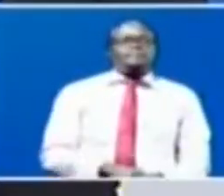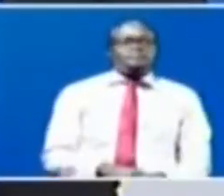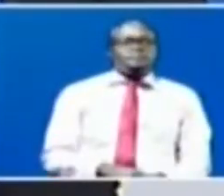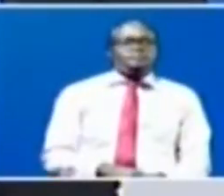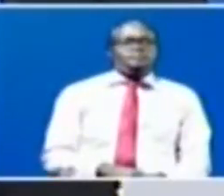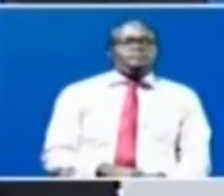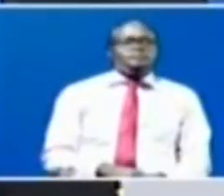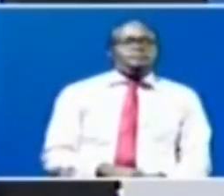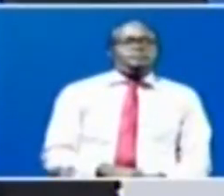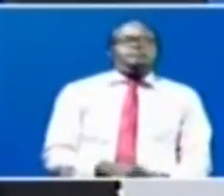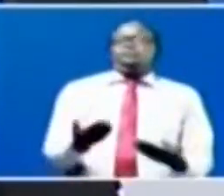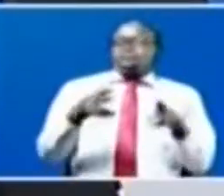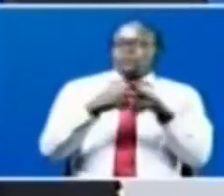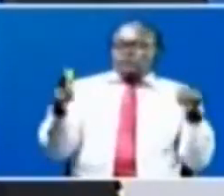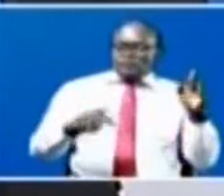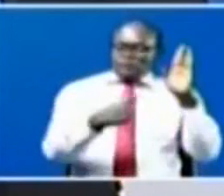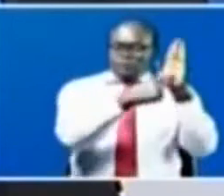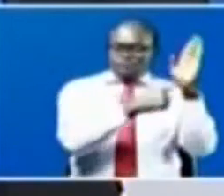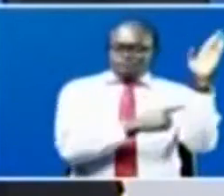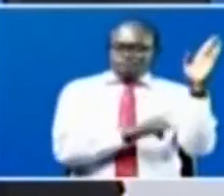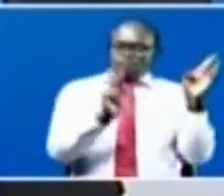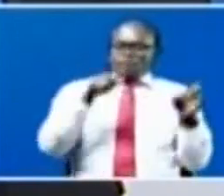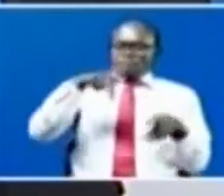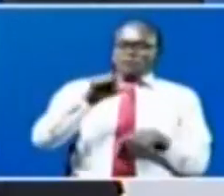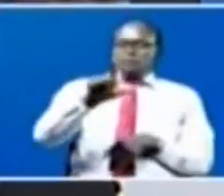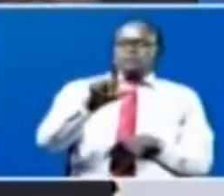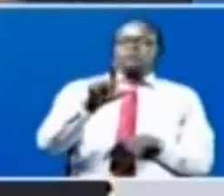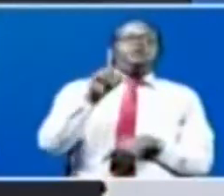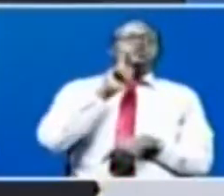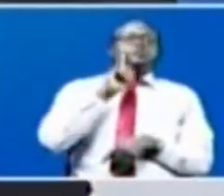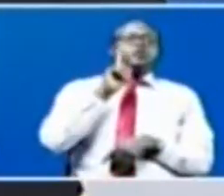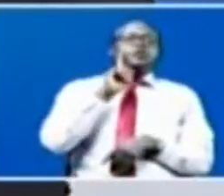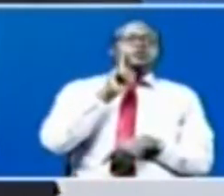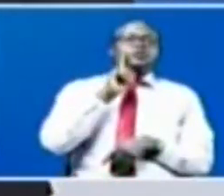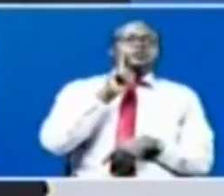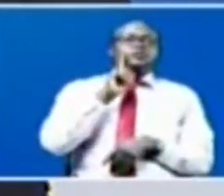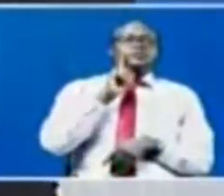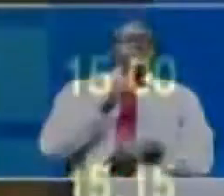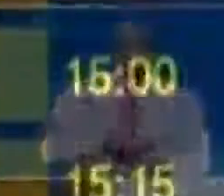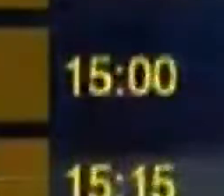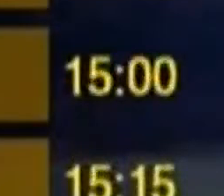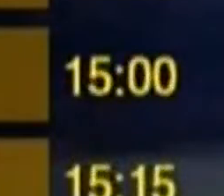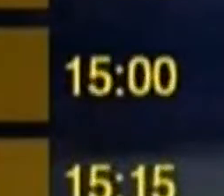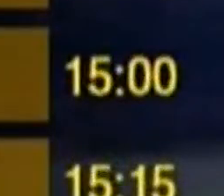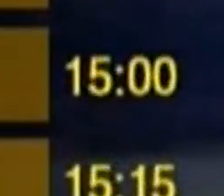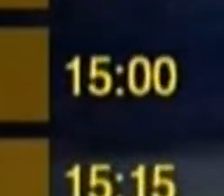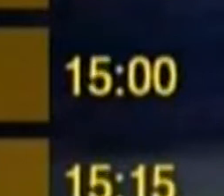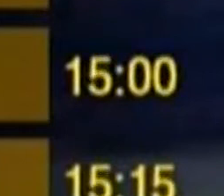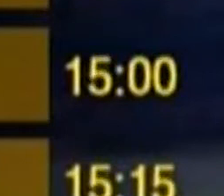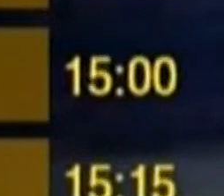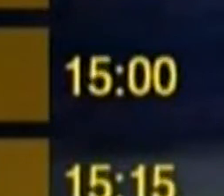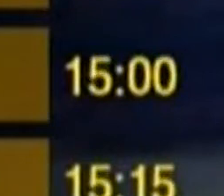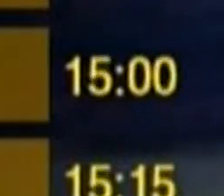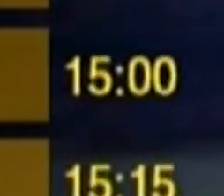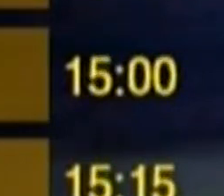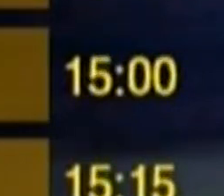Na ligi kuu ya taifa na ngwananga kutoka hapo kesho, basi tuangazie michuano, nani atakutana nani katika michuano hiyo. Staff tie tu michuano ya ufunguzi kwa haraka